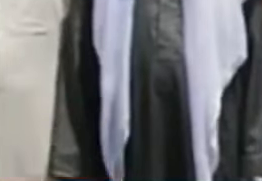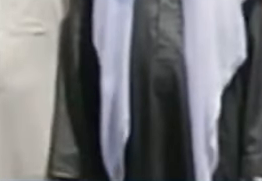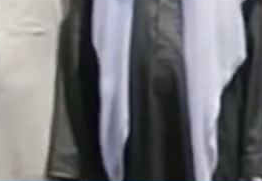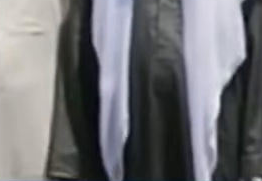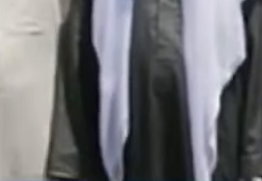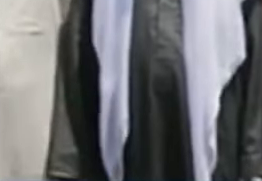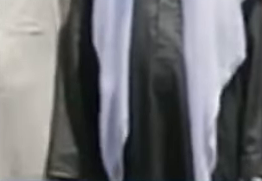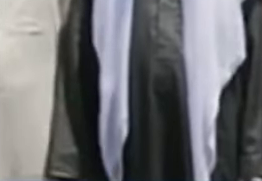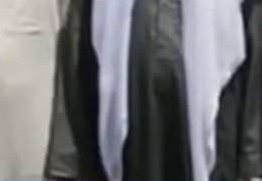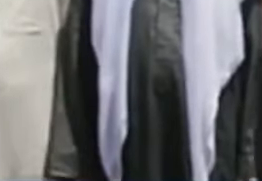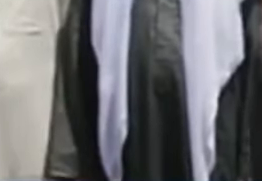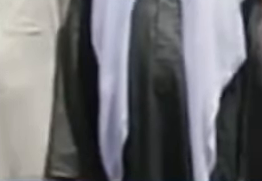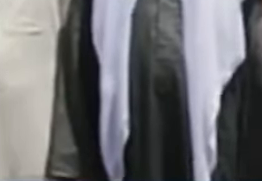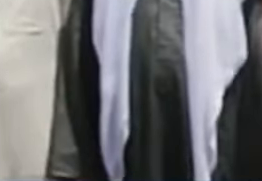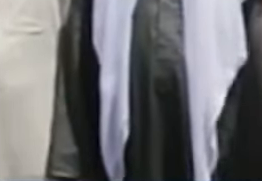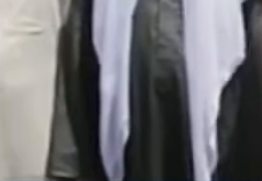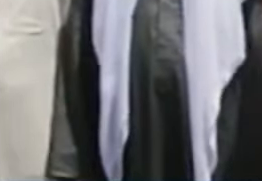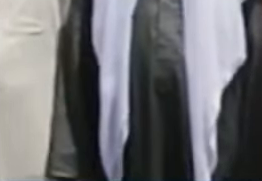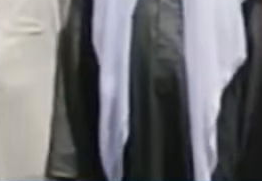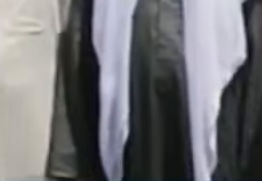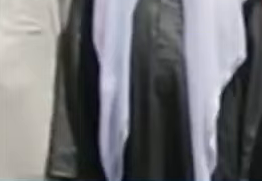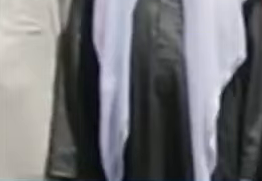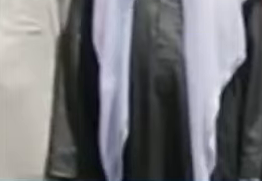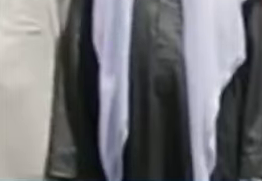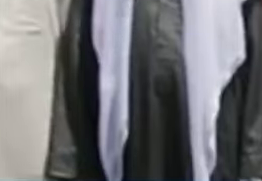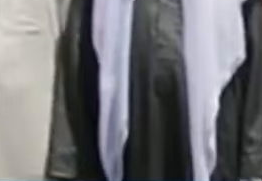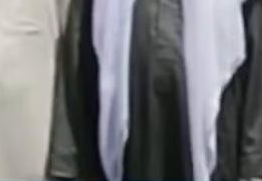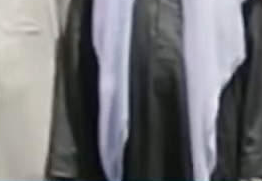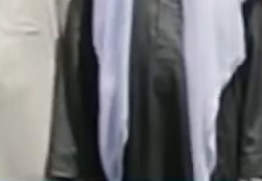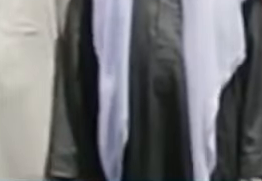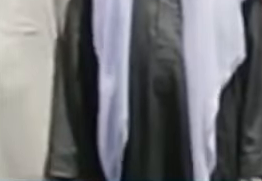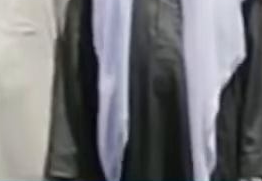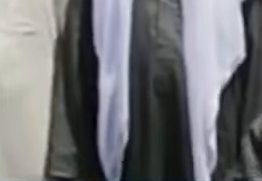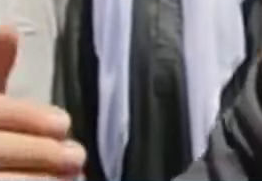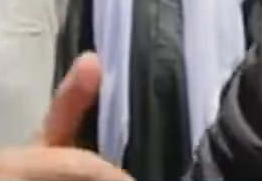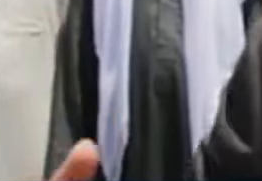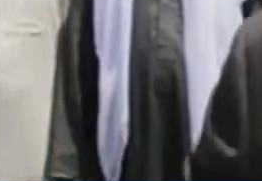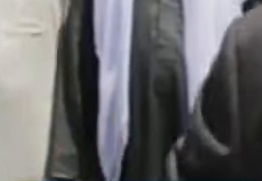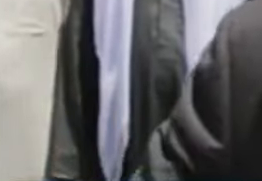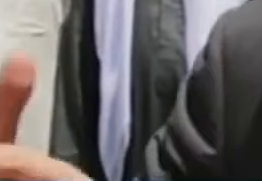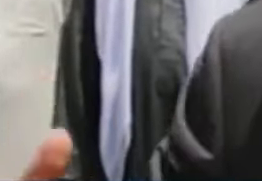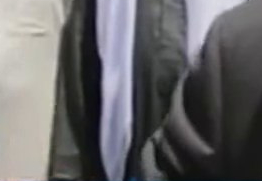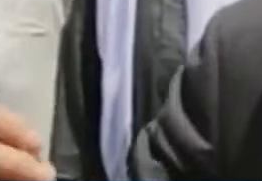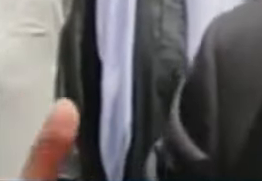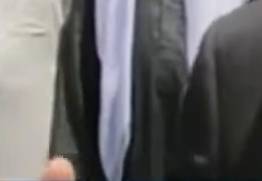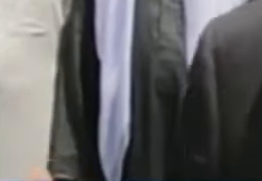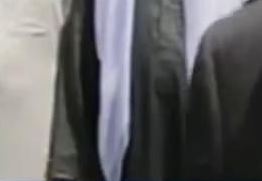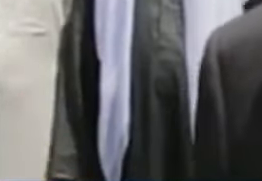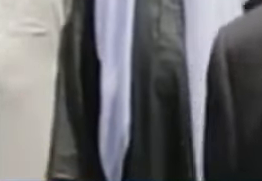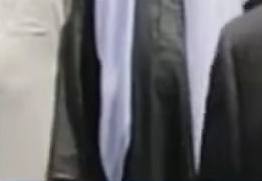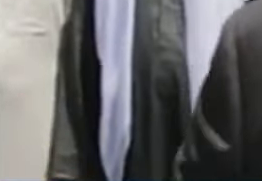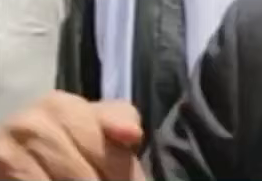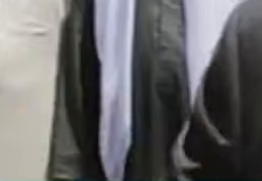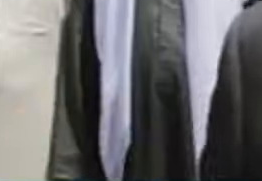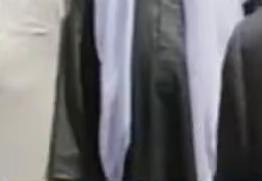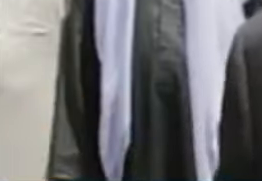فيها زراعات. كل ده كله احنا بنقول ده رد الجميل للي ضحوا بأضواحهم ودمائهم عشان